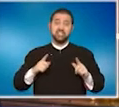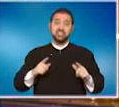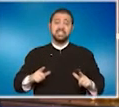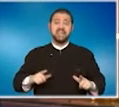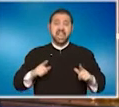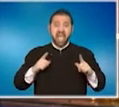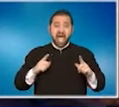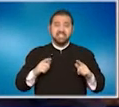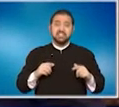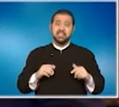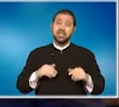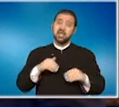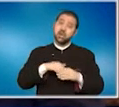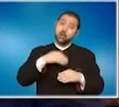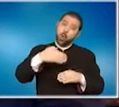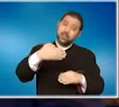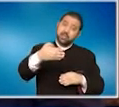arăta